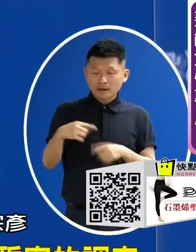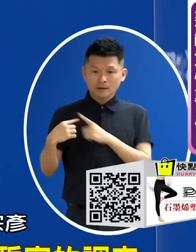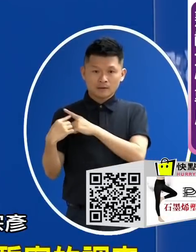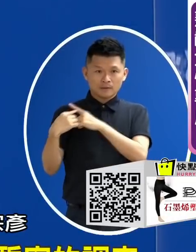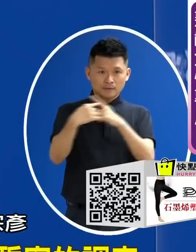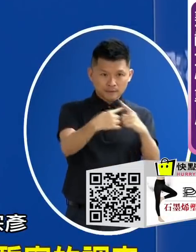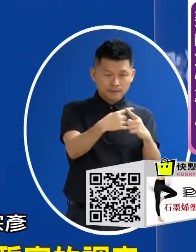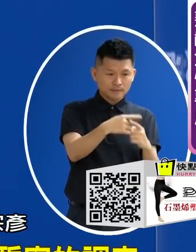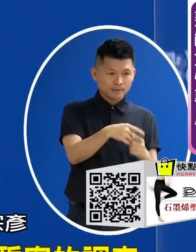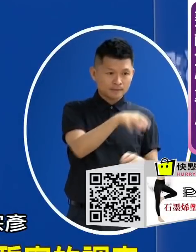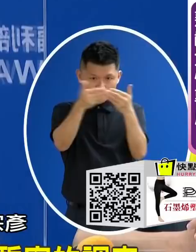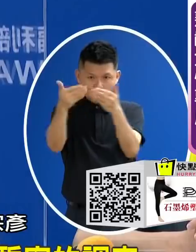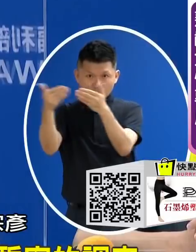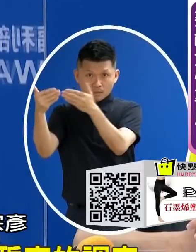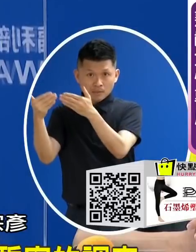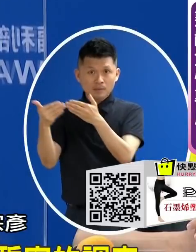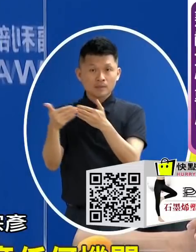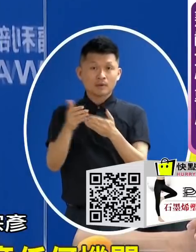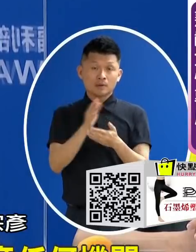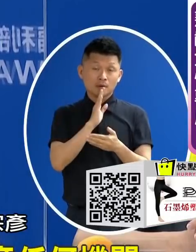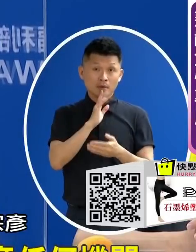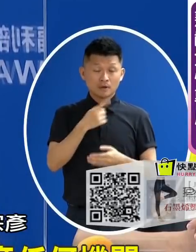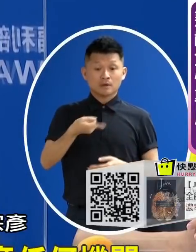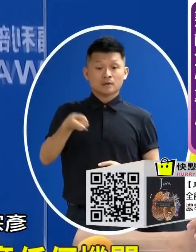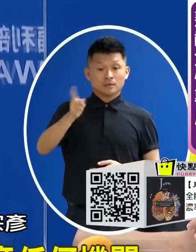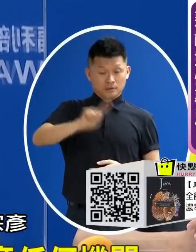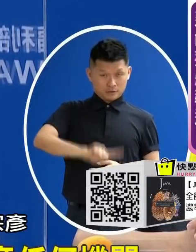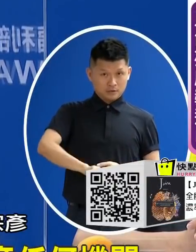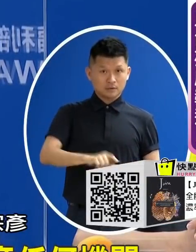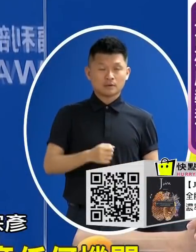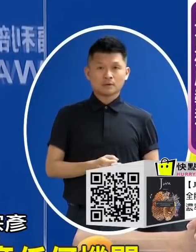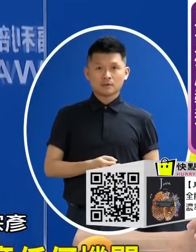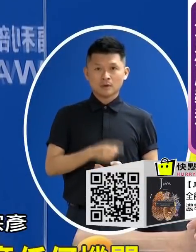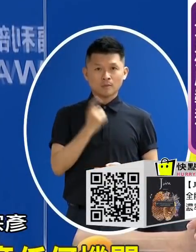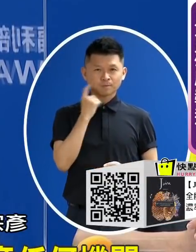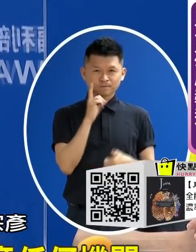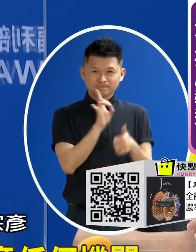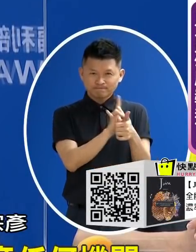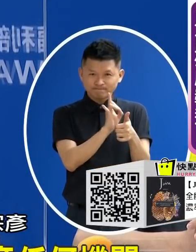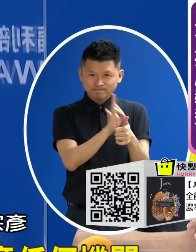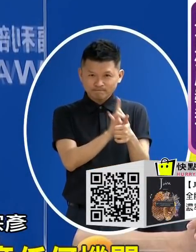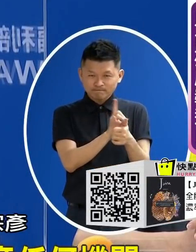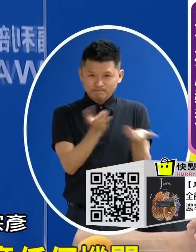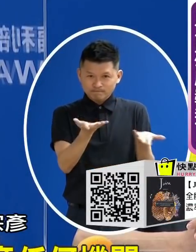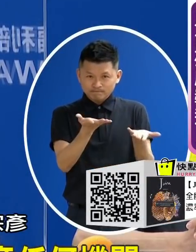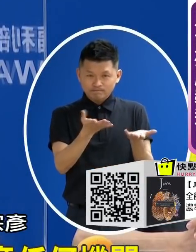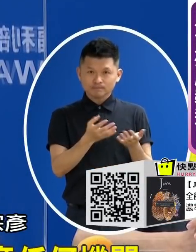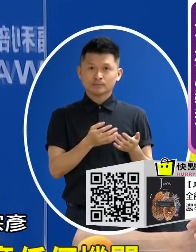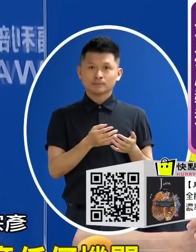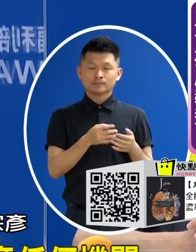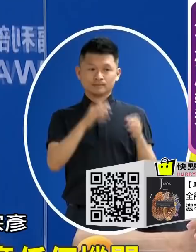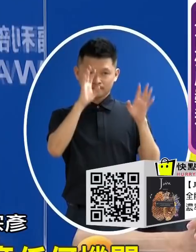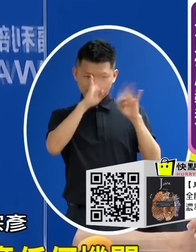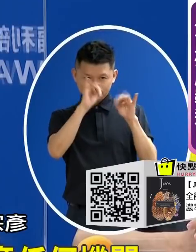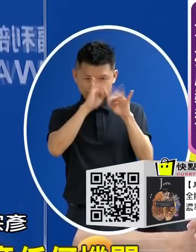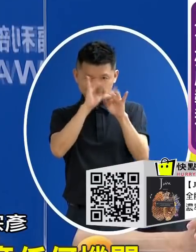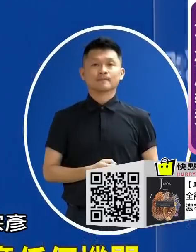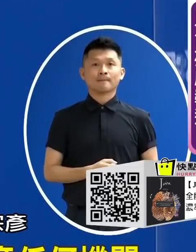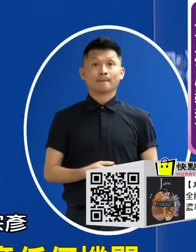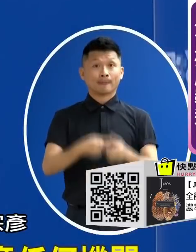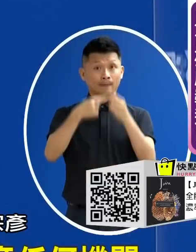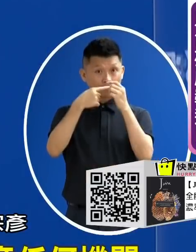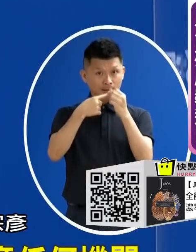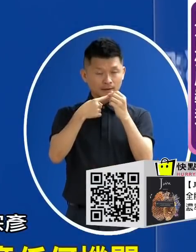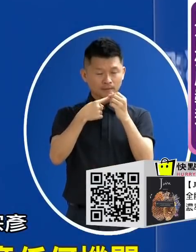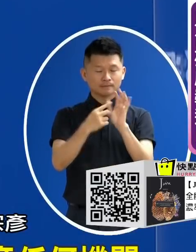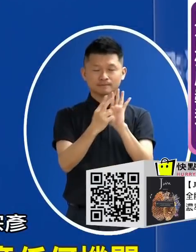个一个去核对，进行后面的这个诈骗案的这个案件的持续调查。还是